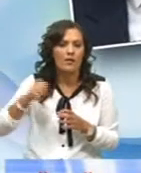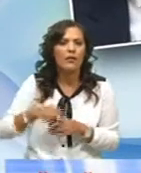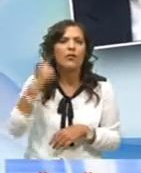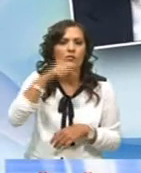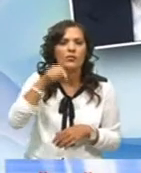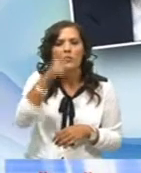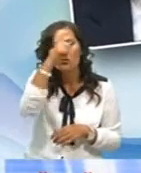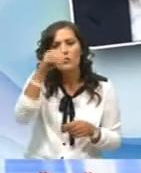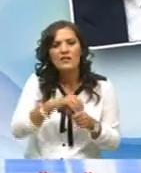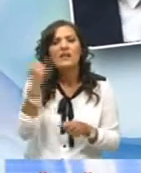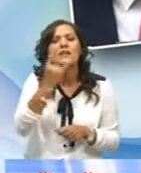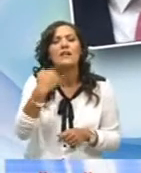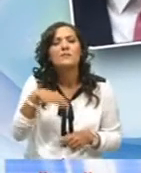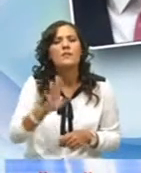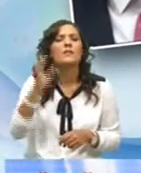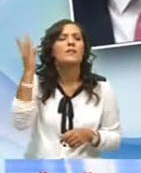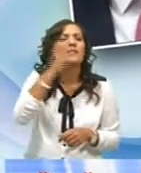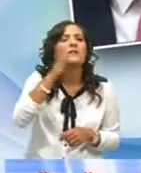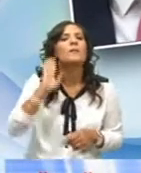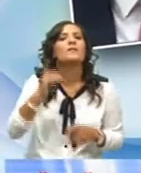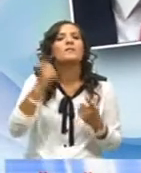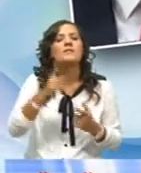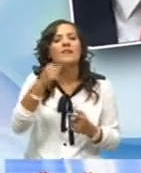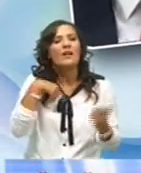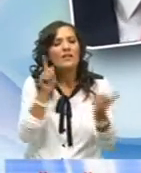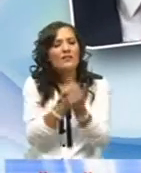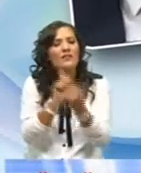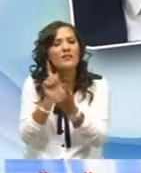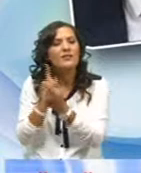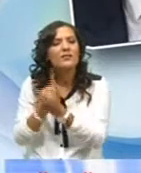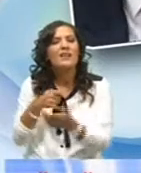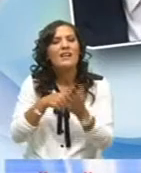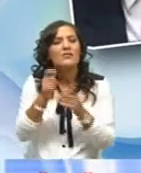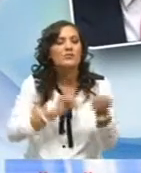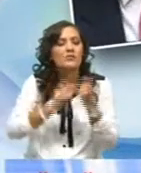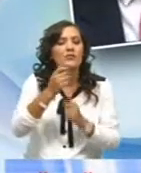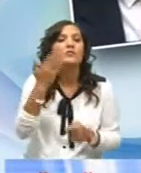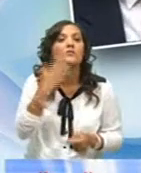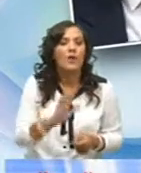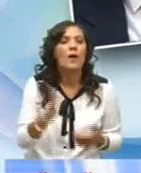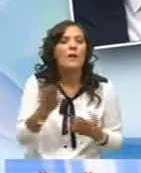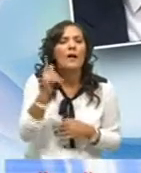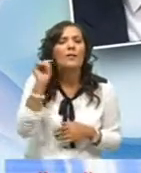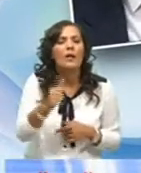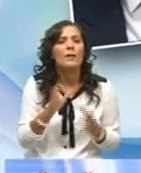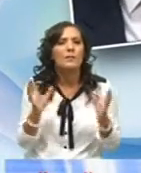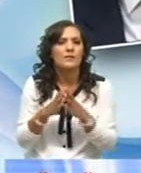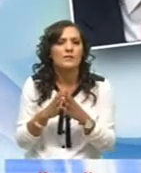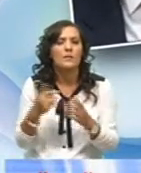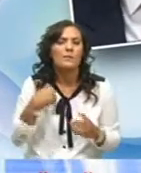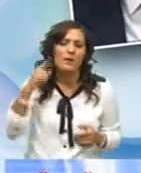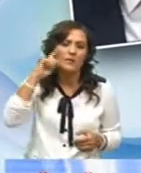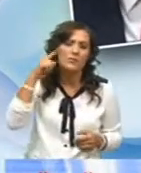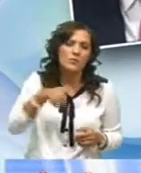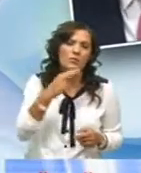Dolayısıyla Türkiye'de gezmediğim dolaşması ımız yer yok muhatap olmadığımız lastik kullanıcısı yok ama en önemli kısmı da